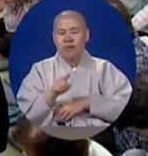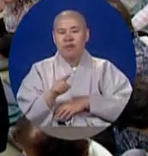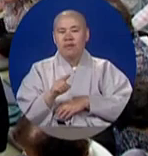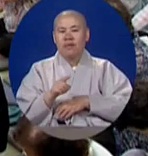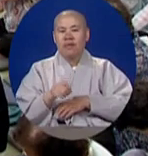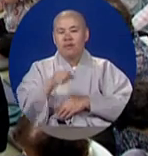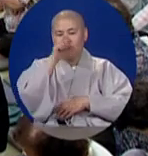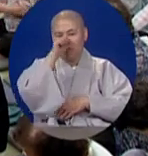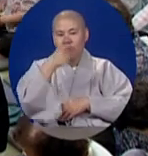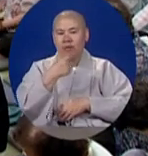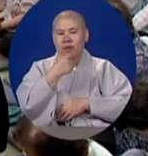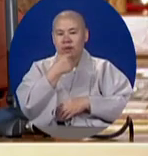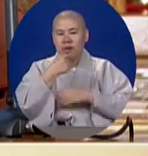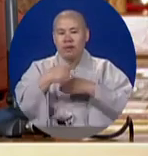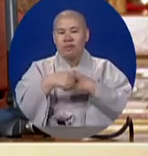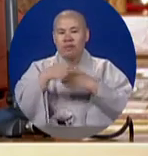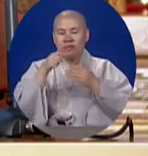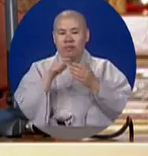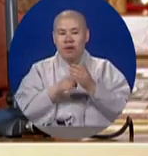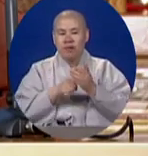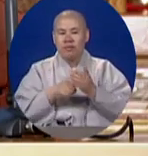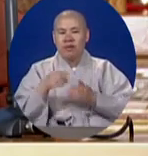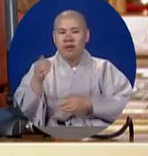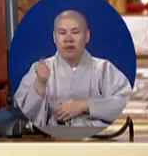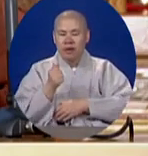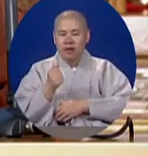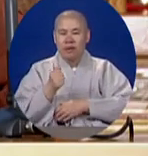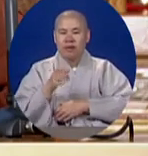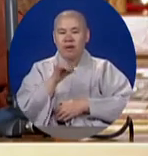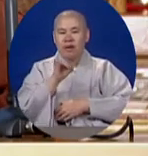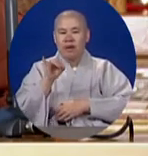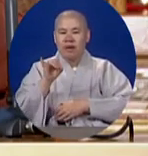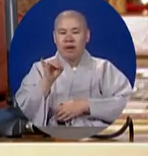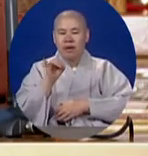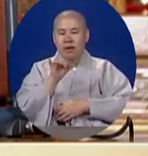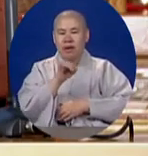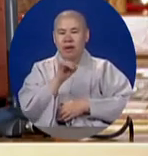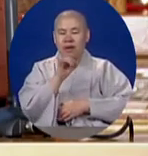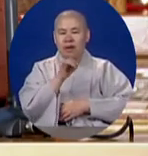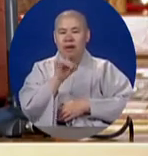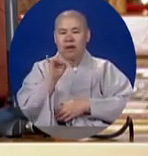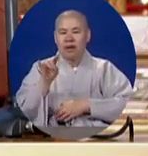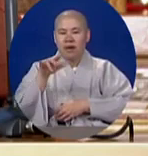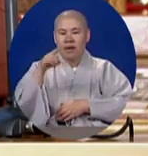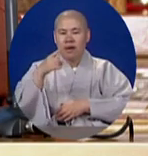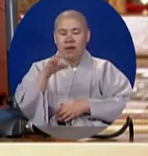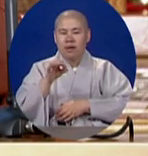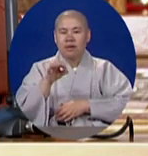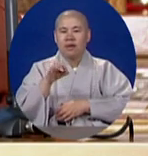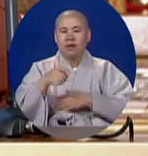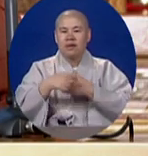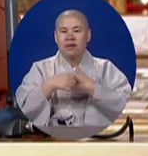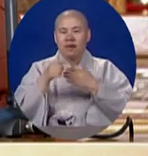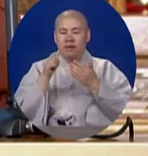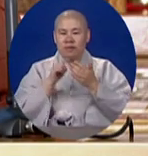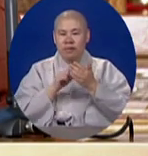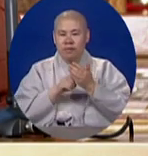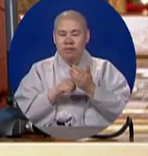좋아하고 싫어하는 마음을 일으키는 게 머무는 겁니다. 애증심이에요. 애증심.